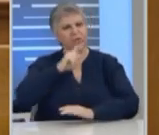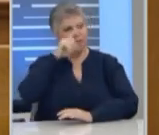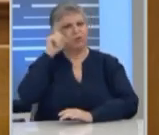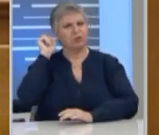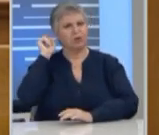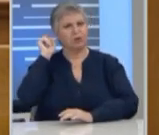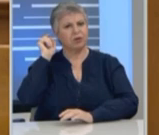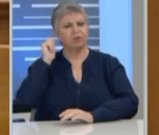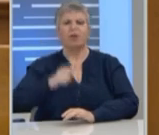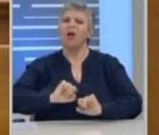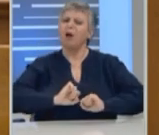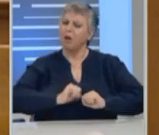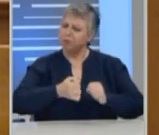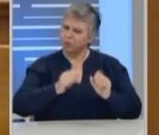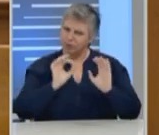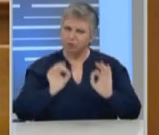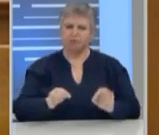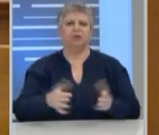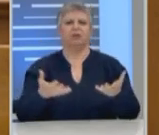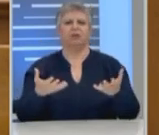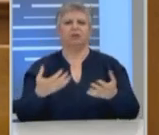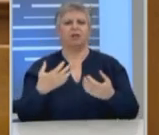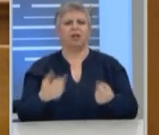παρά τις απογοητεύσεις, παρά τις